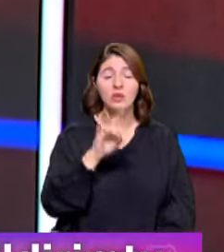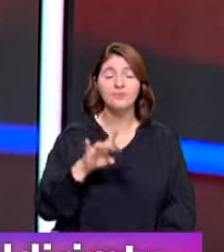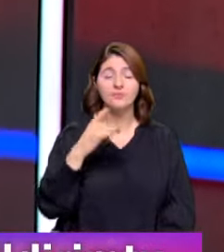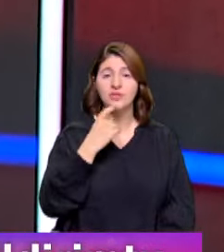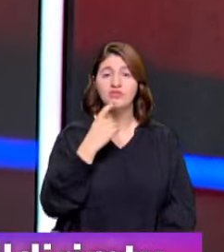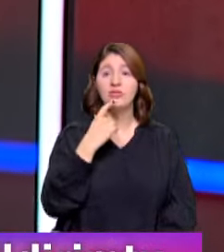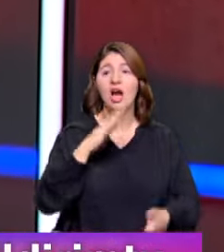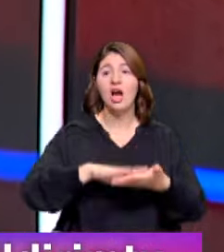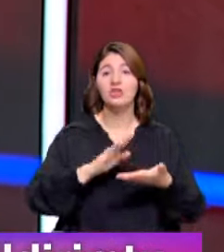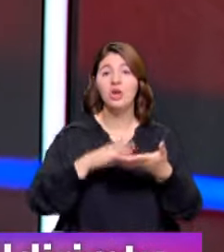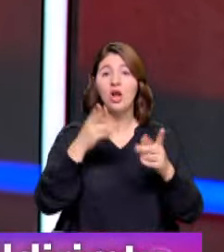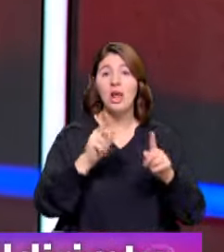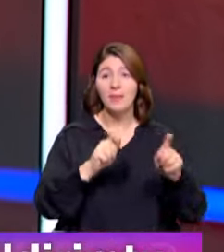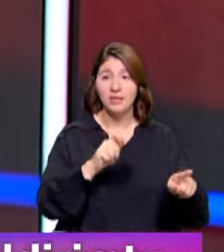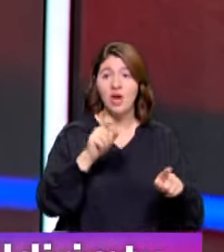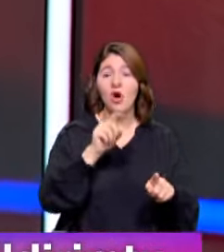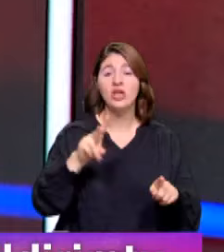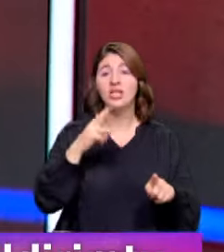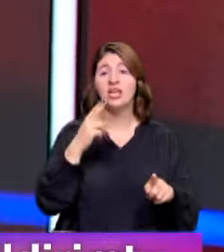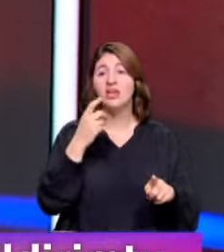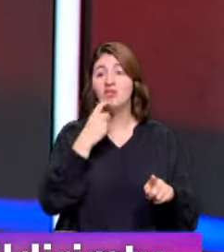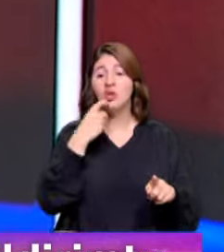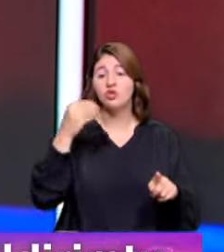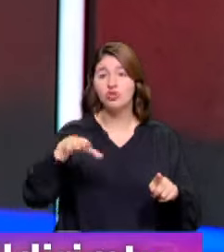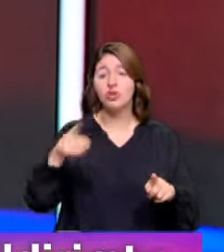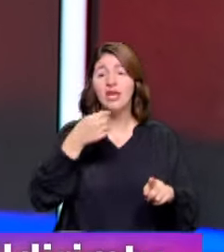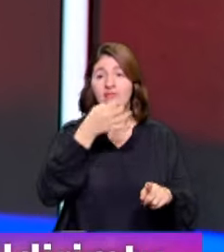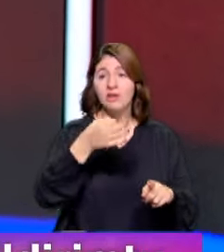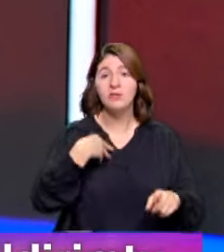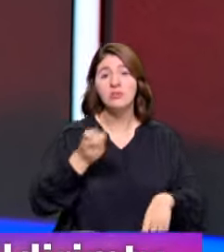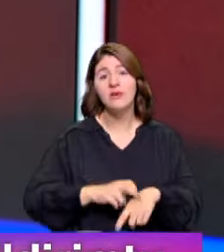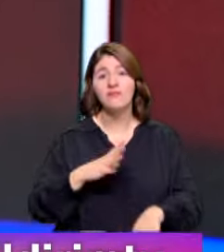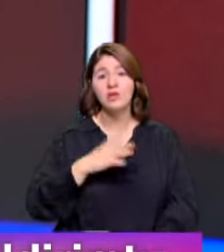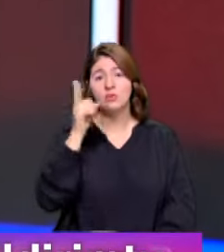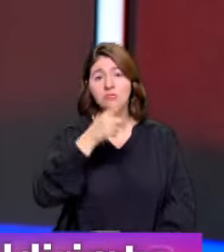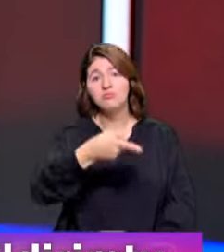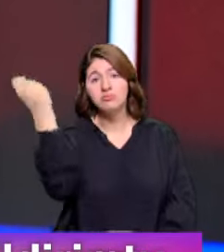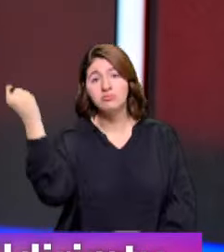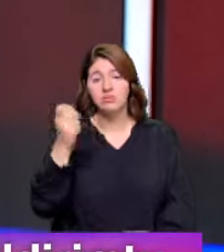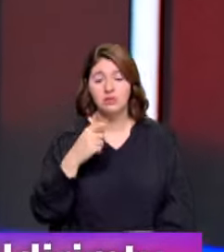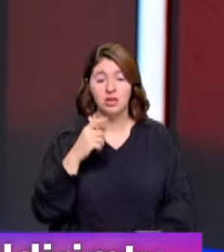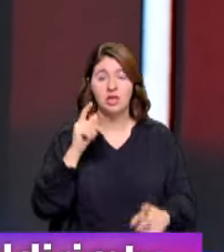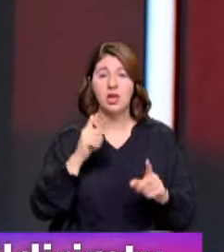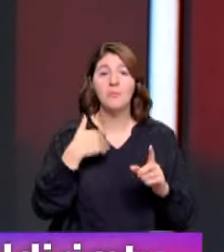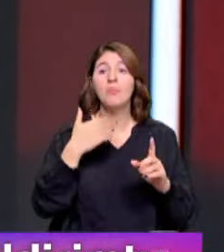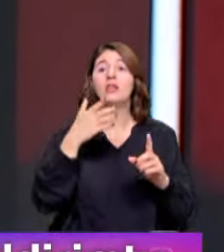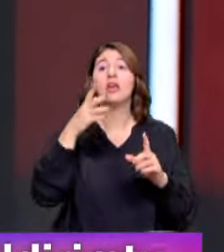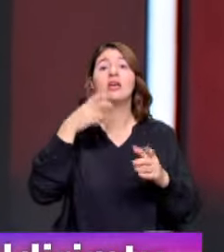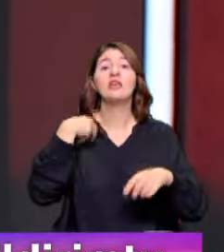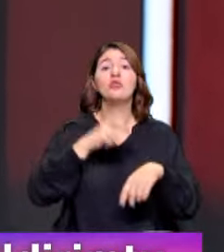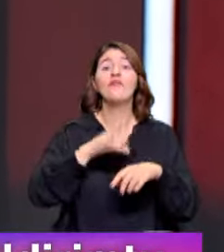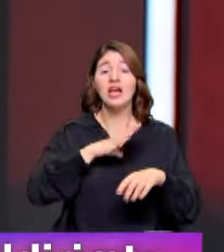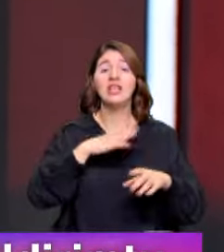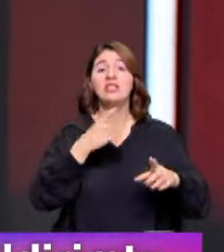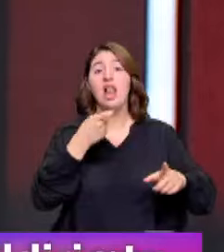yaşındaki arkadaşını öldüren 17 yaşındaki çocuk ifadesinde husumetim vardı, o yüzden silah taşıyordum dedi.